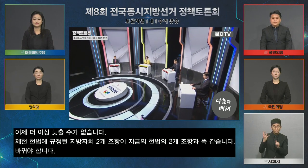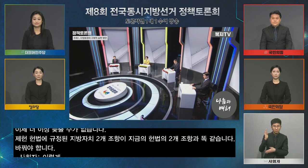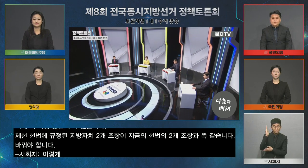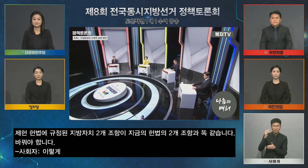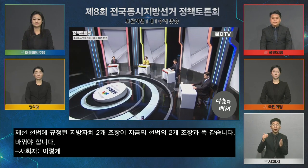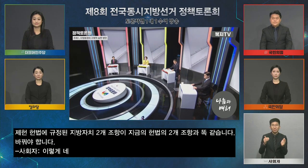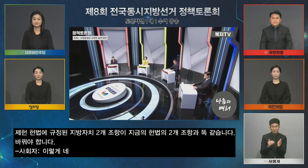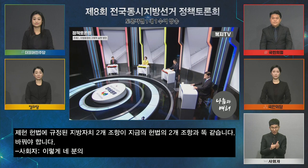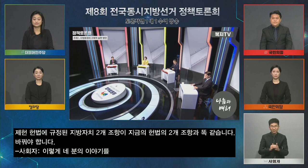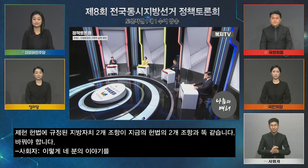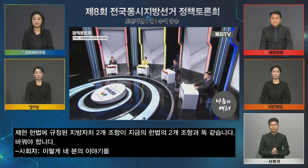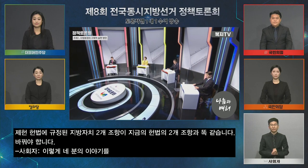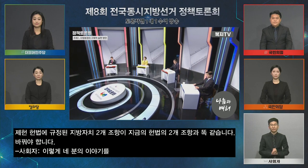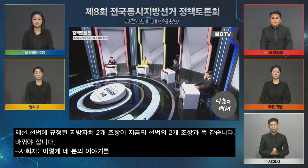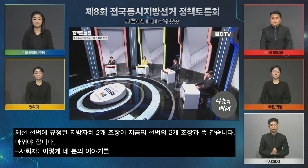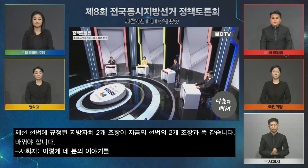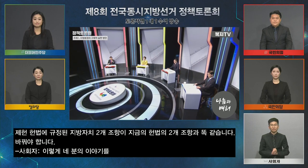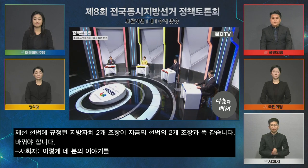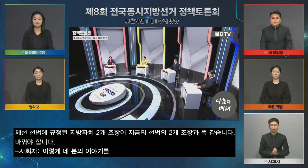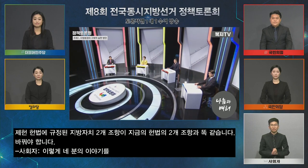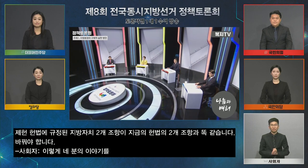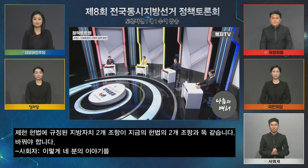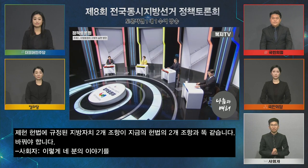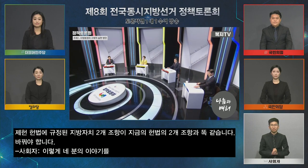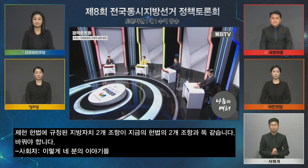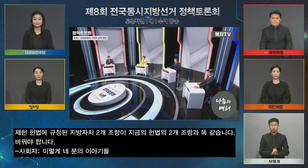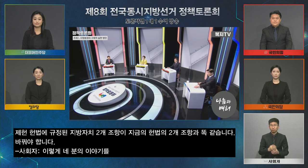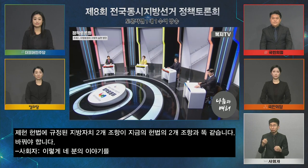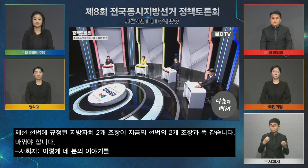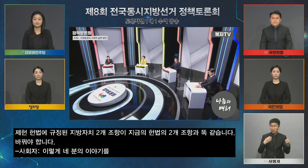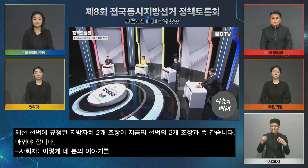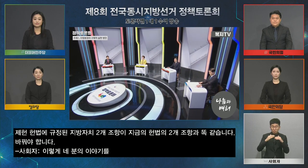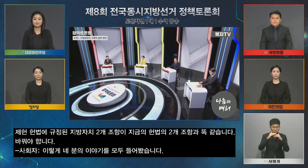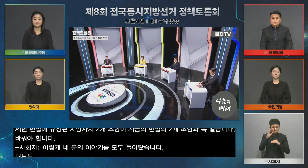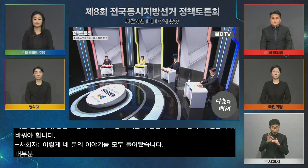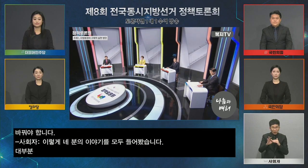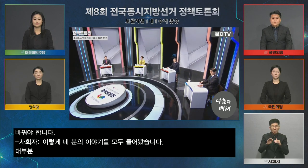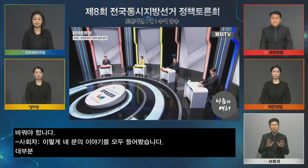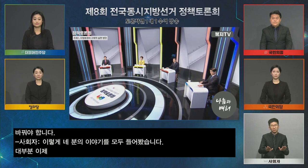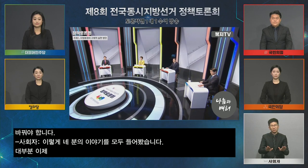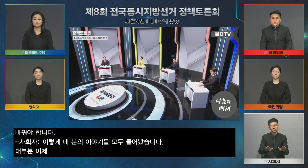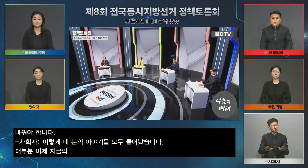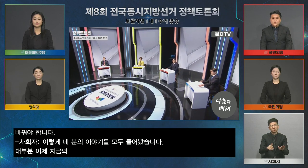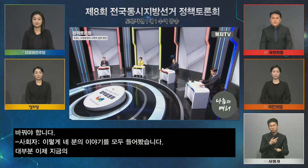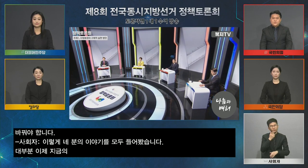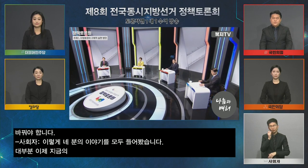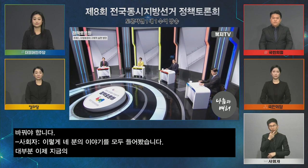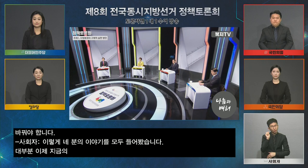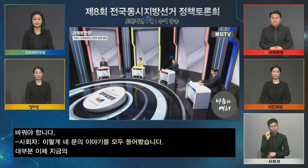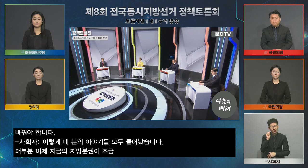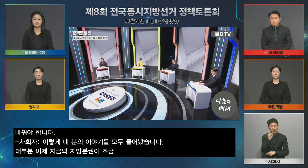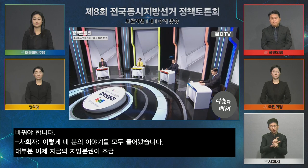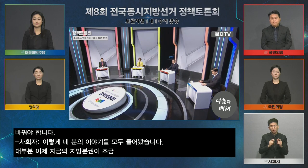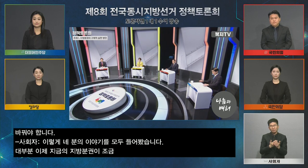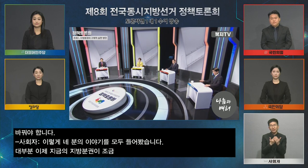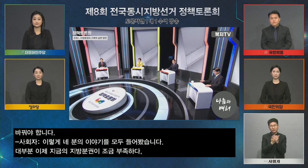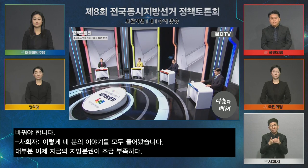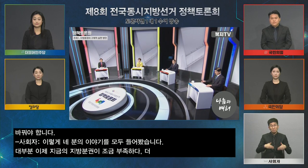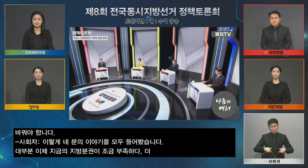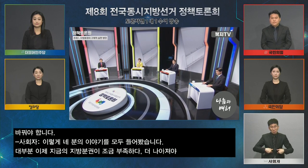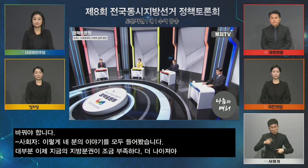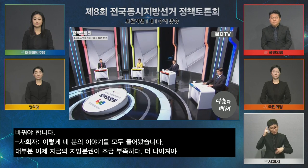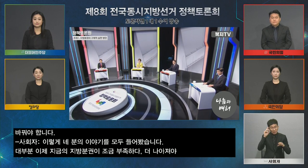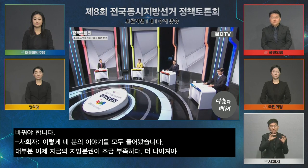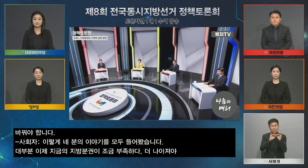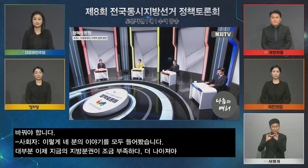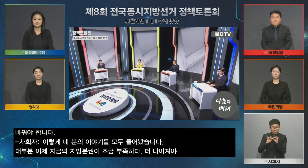들어봤습니다. 대부분 이제 지금의 지방분권이 조금 부족하다, 더 나아져야 한다는 데는 의견이